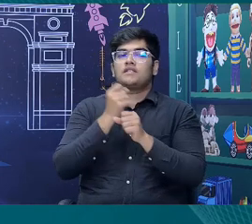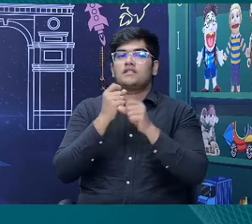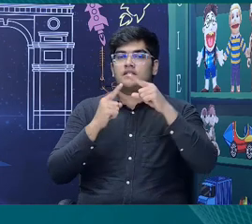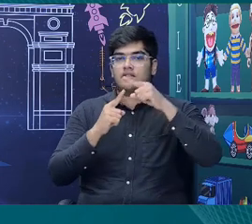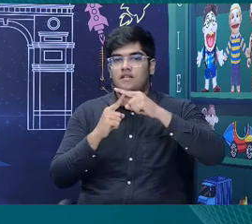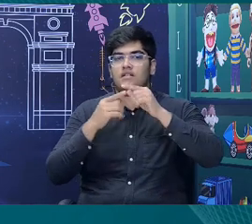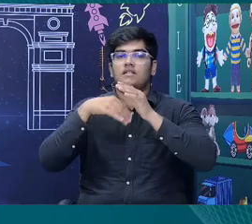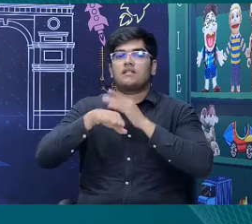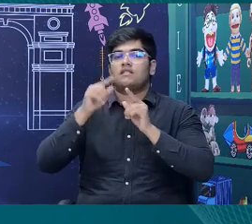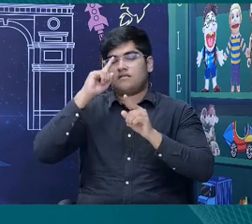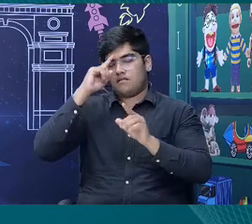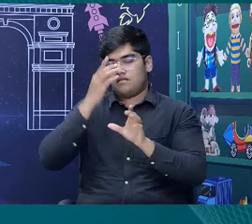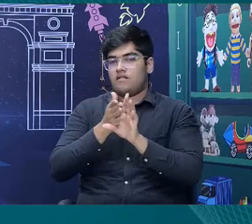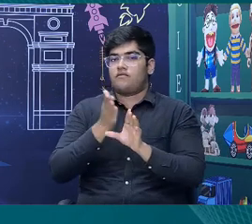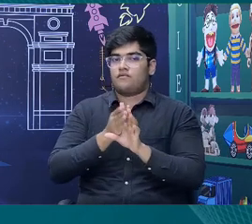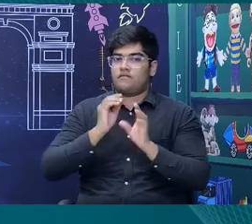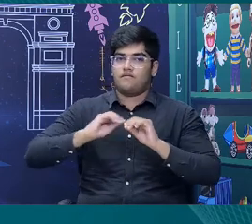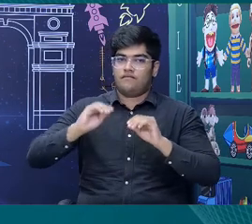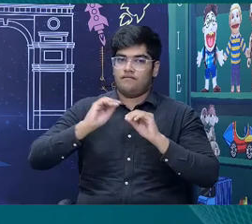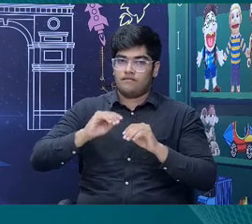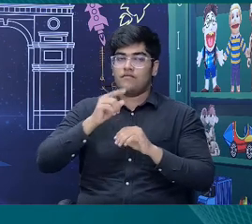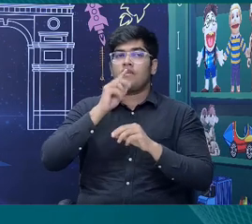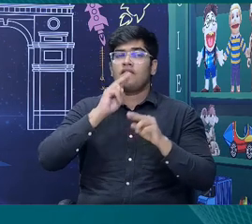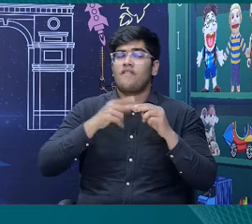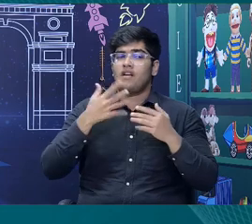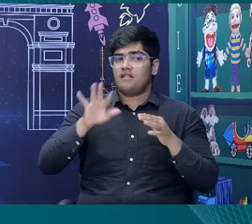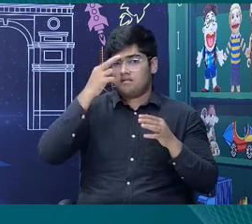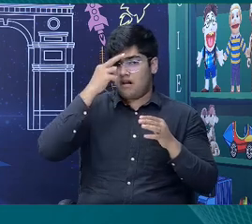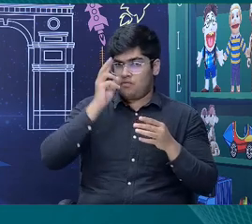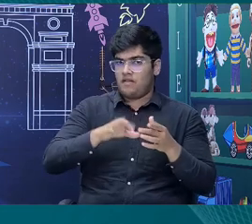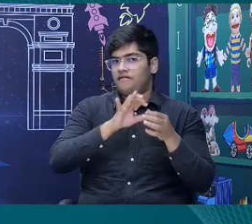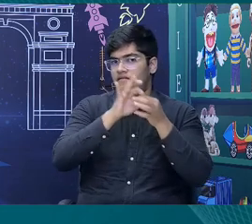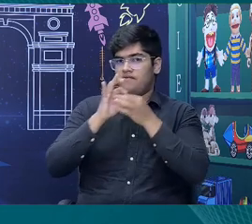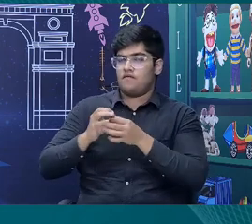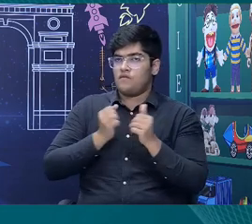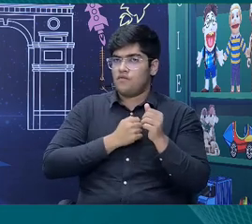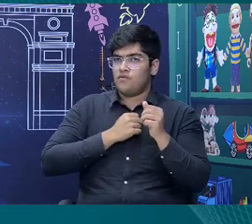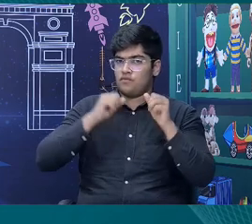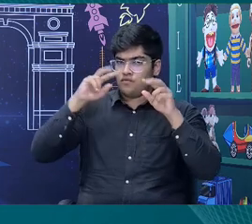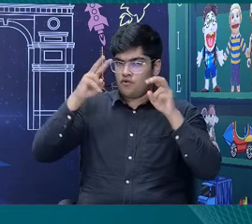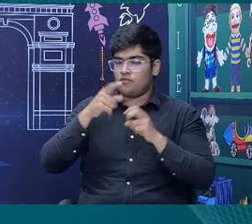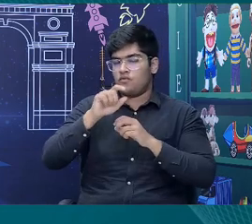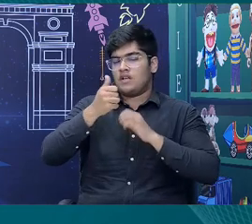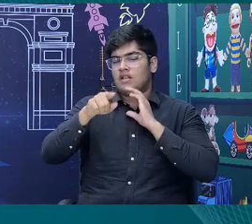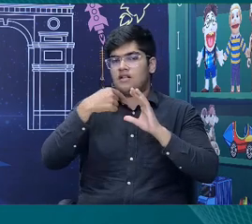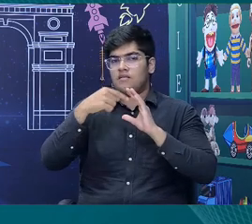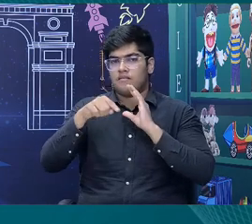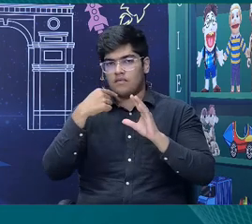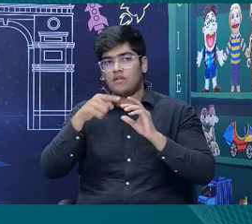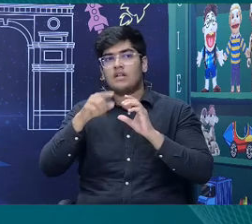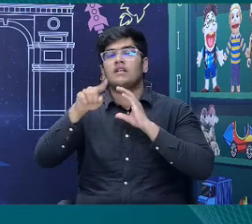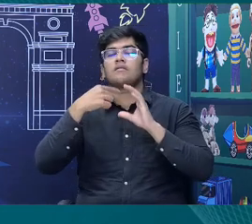यू हैव एनी क्वेरी रिलेटेड टू आवर टॉपिक यू कैन मेल अस ऑन आवर मेल आईडी दैट इज